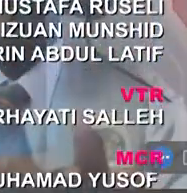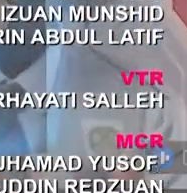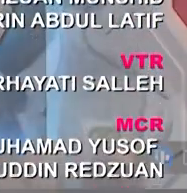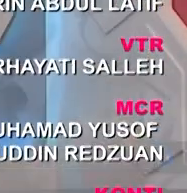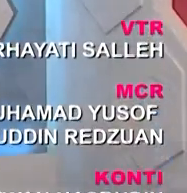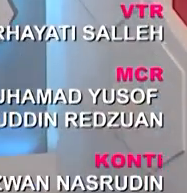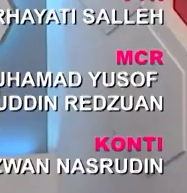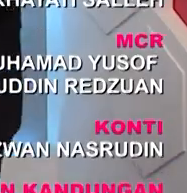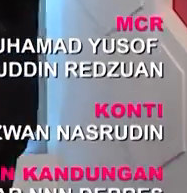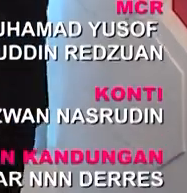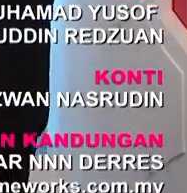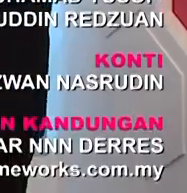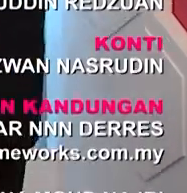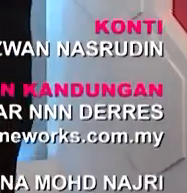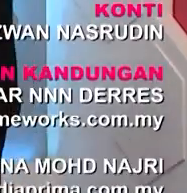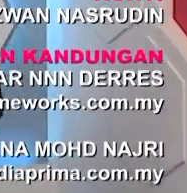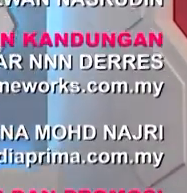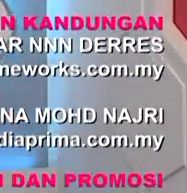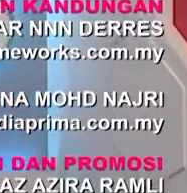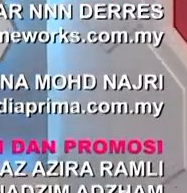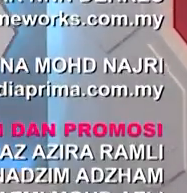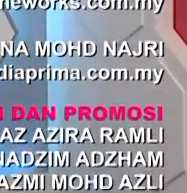rasa tersinggung